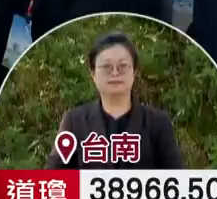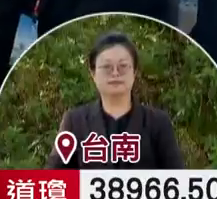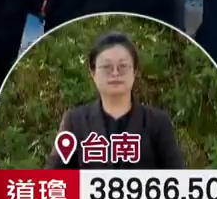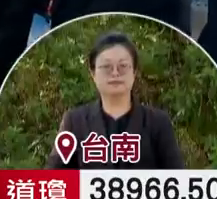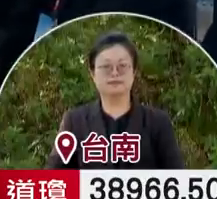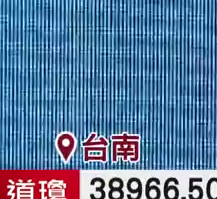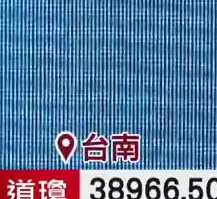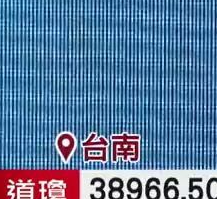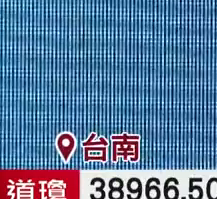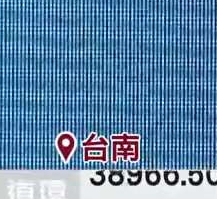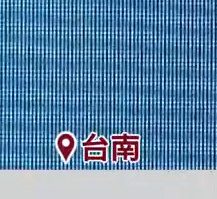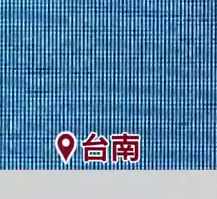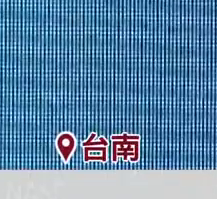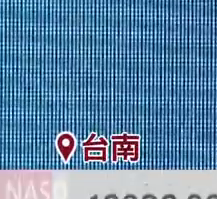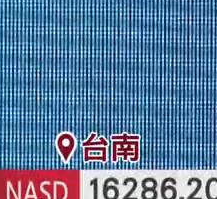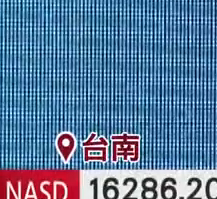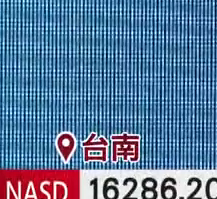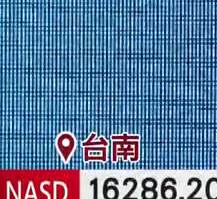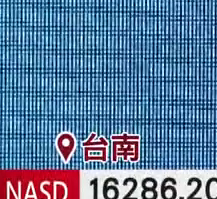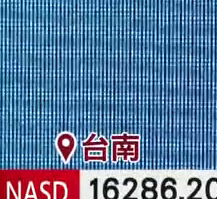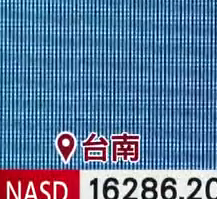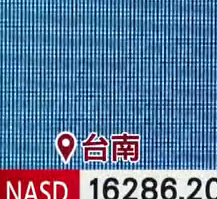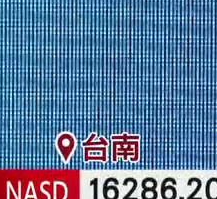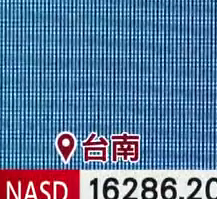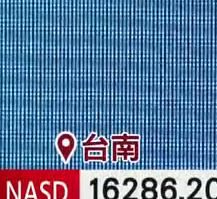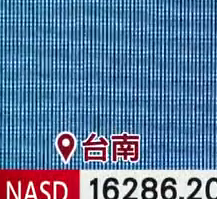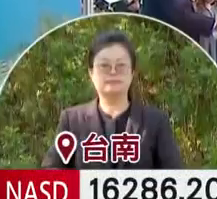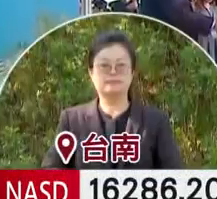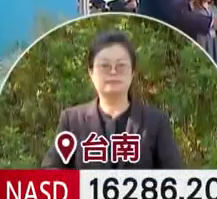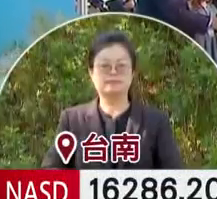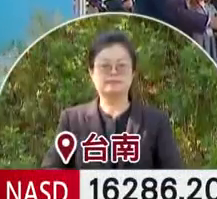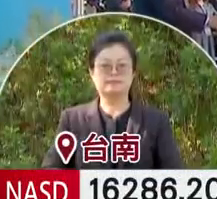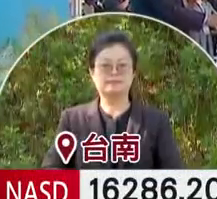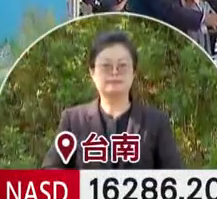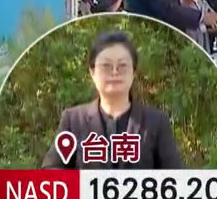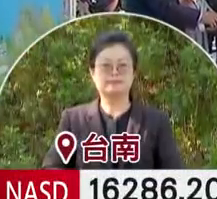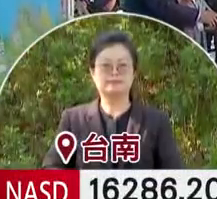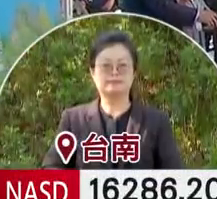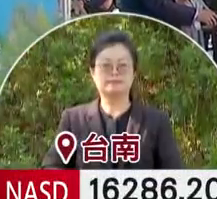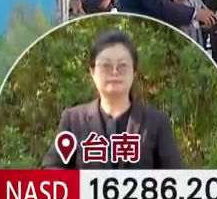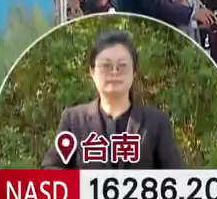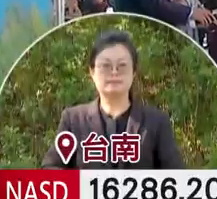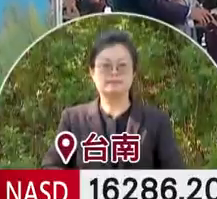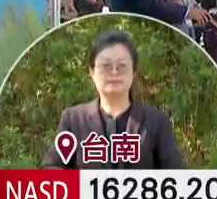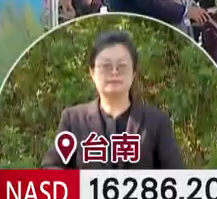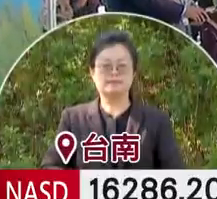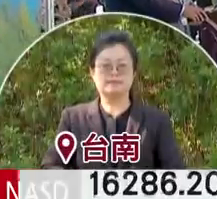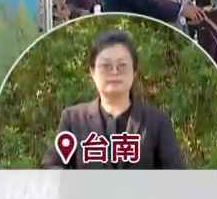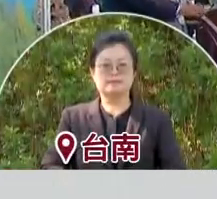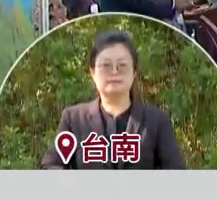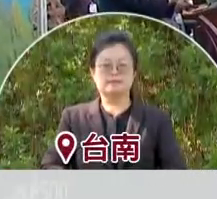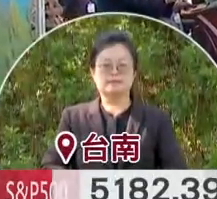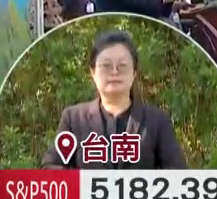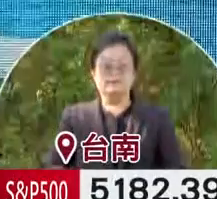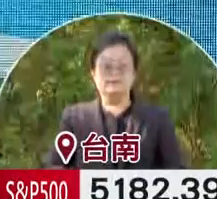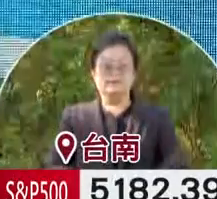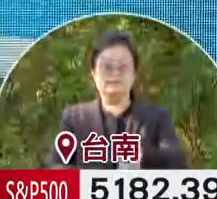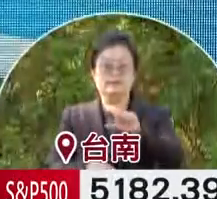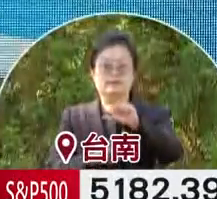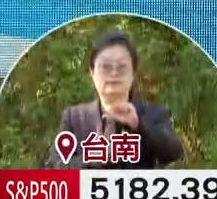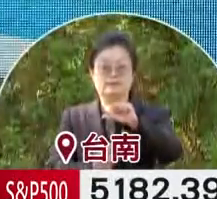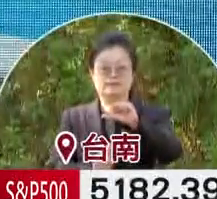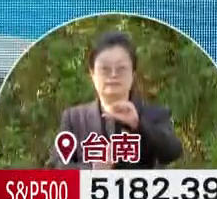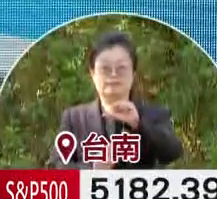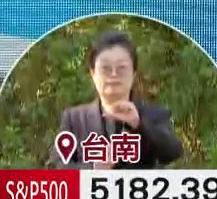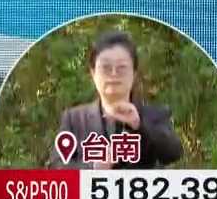伸出援手。520就职典礼在即，赖清德也喊话，未来将加强台日各面向合作。 5月20号，我